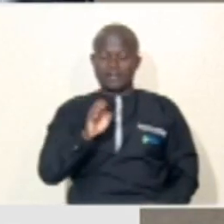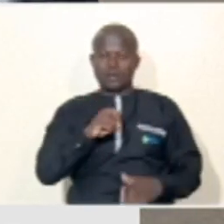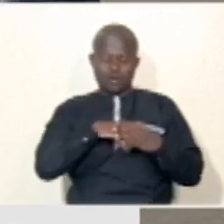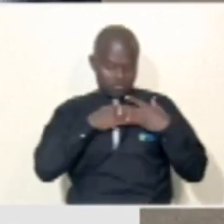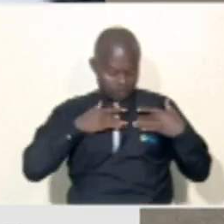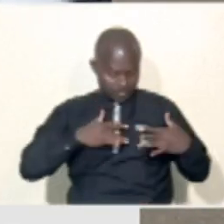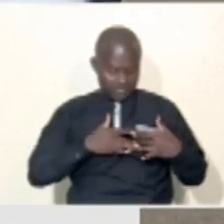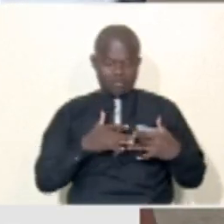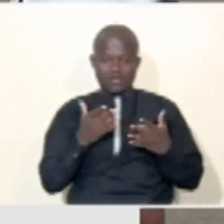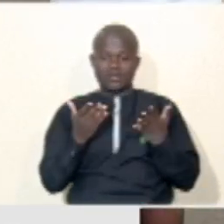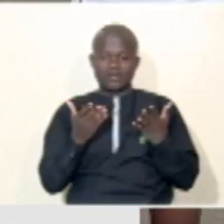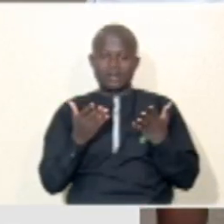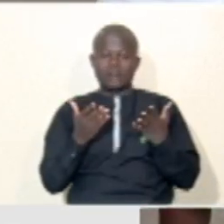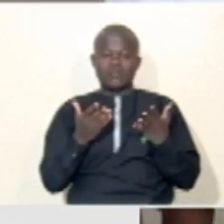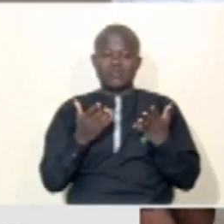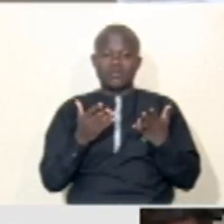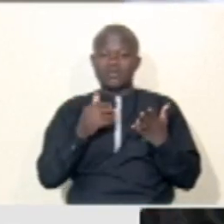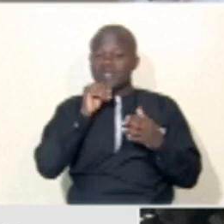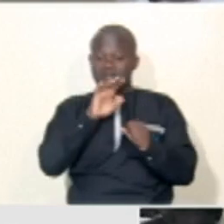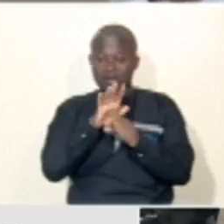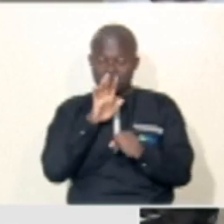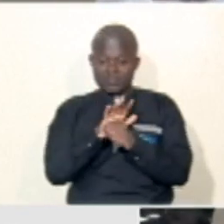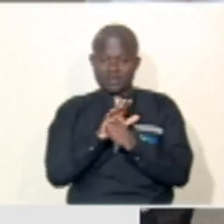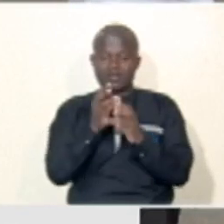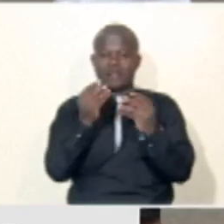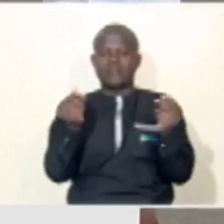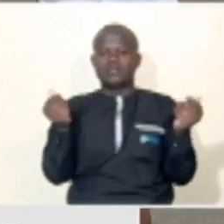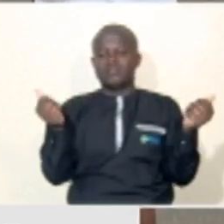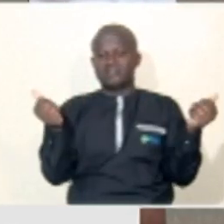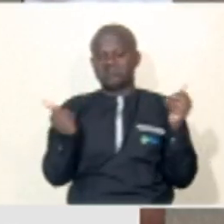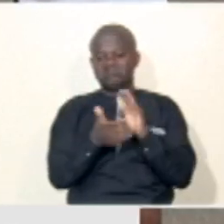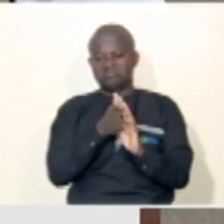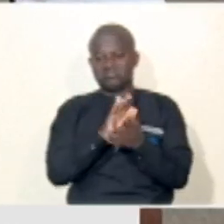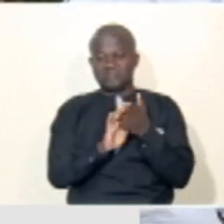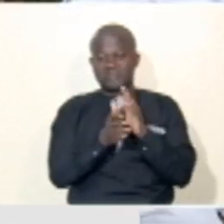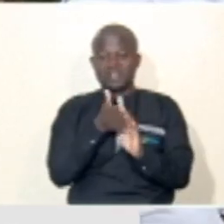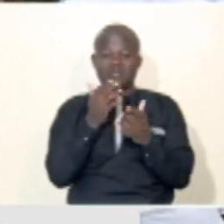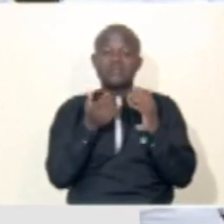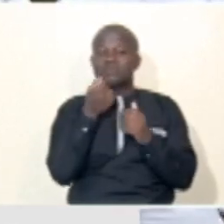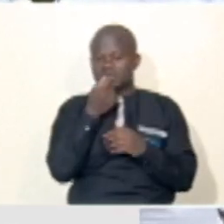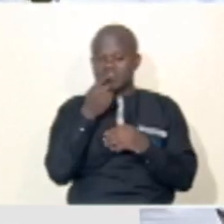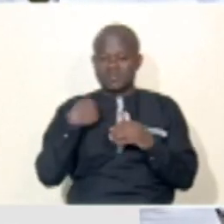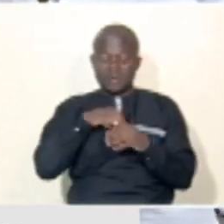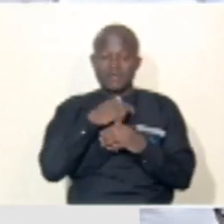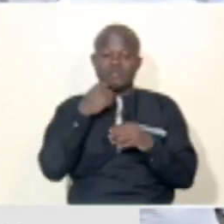cy'umutima bitaraba birebire barakize rwose. Mega n'umuti uvuga